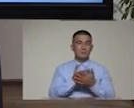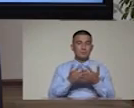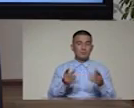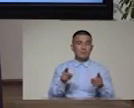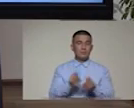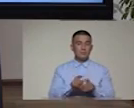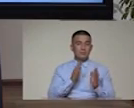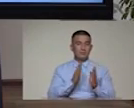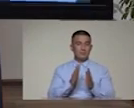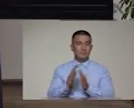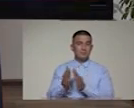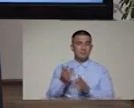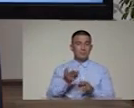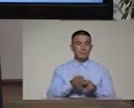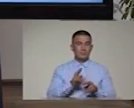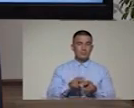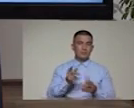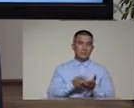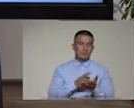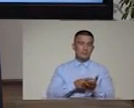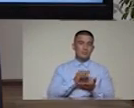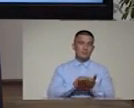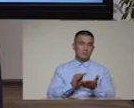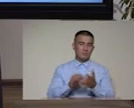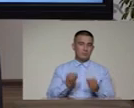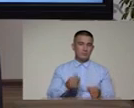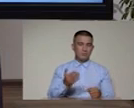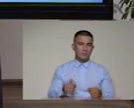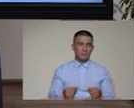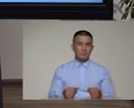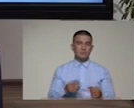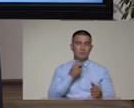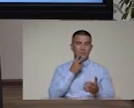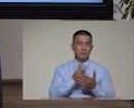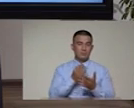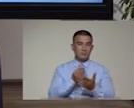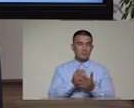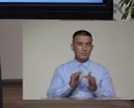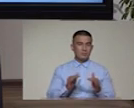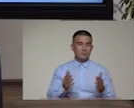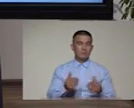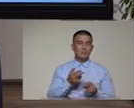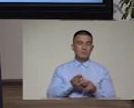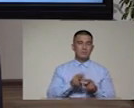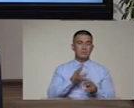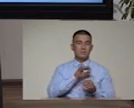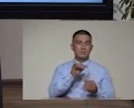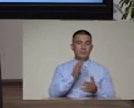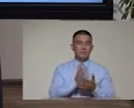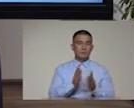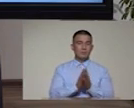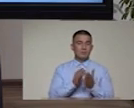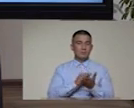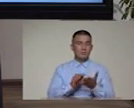tartibda daftaringizga belgilab olishingiz mumkin. Endi aziz o'quvchilar, darsligingizda berilgan